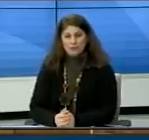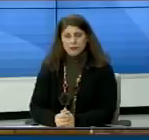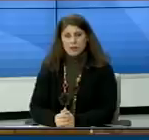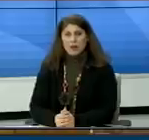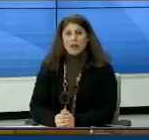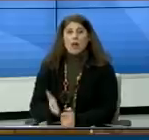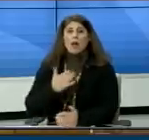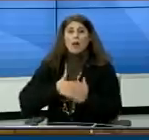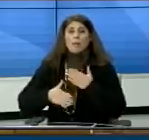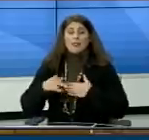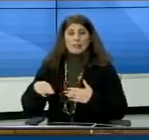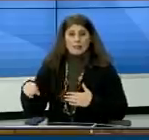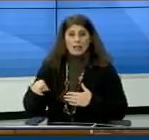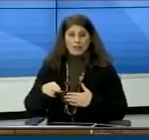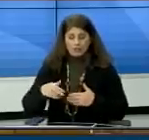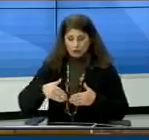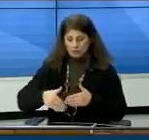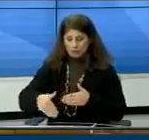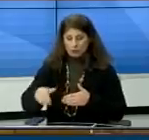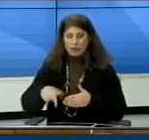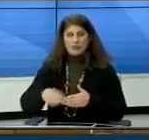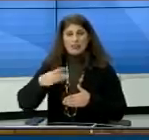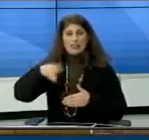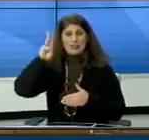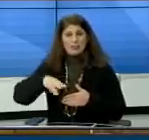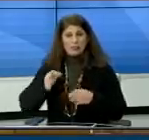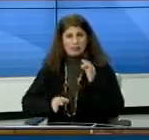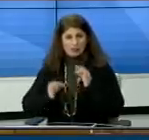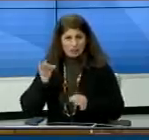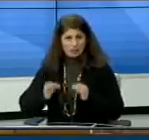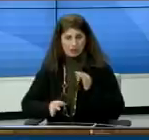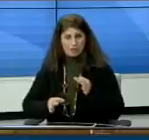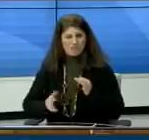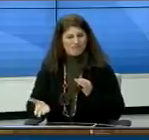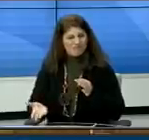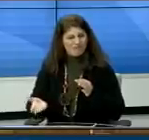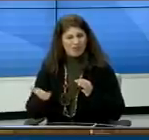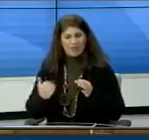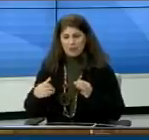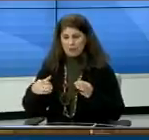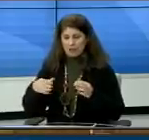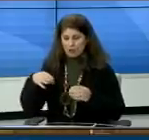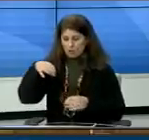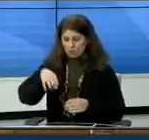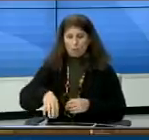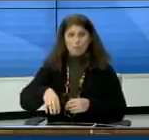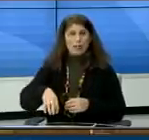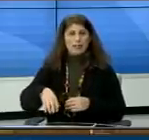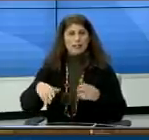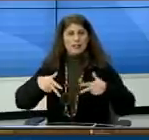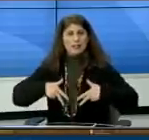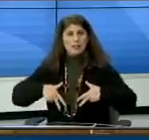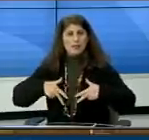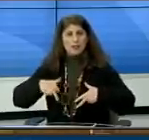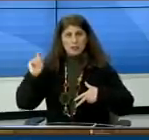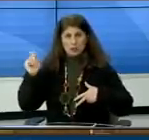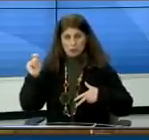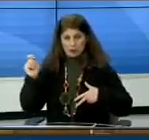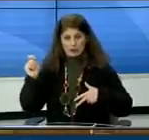Αγαπητοί συνάδελφοι, κατά τη διάρκεια αυτής της τριήμερης συζήτησης δεν υπήρξε τομέας κυβερνητικής